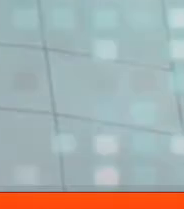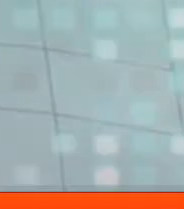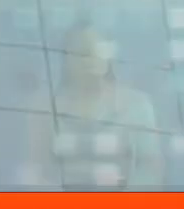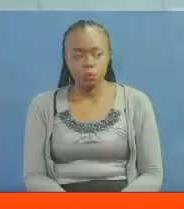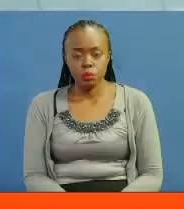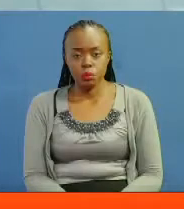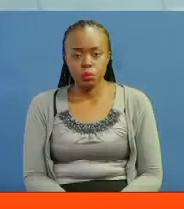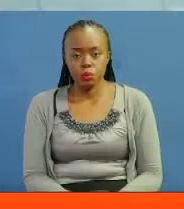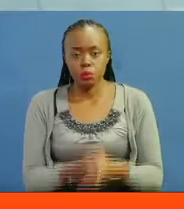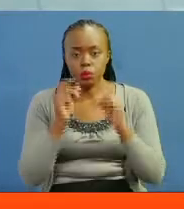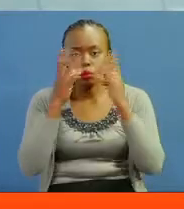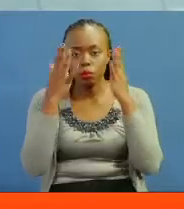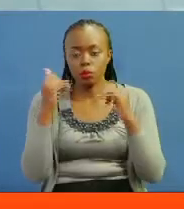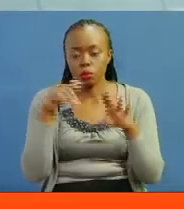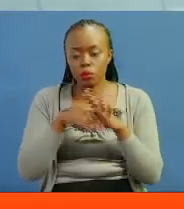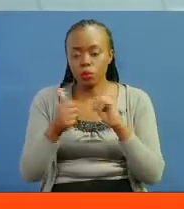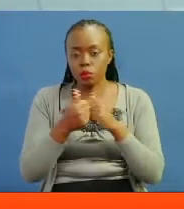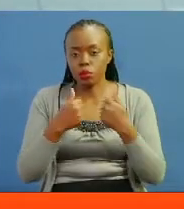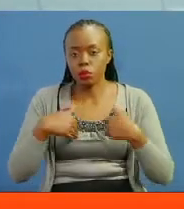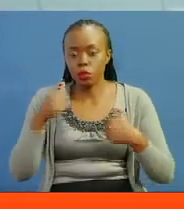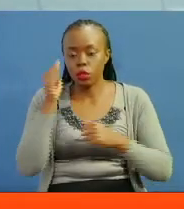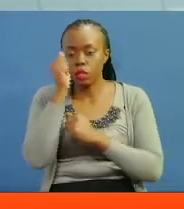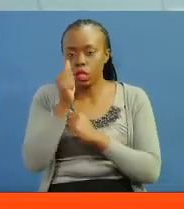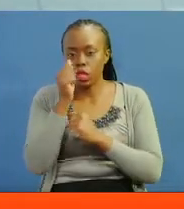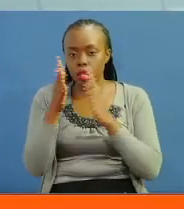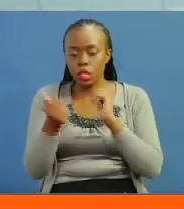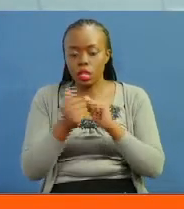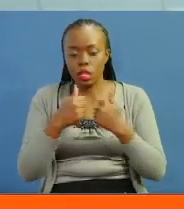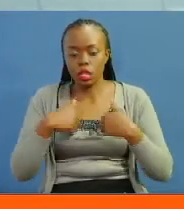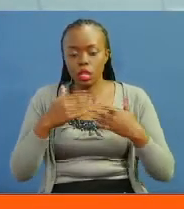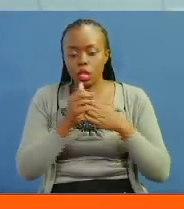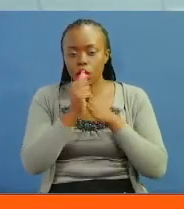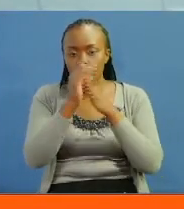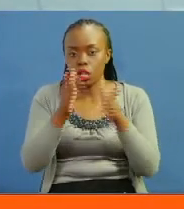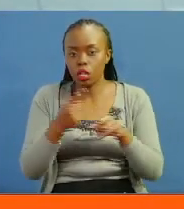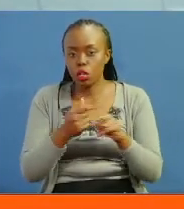Na sasa tuingie katika ulingo wa siasa ambapo viongozi wa muungano wa One Kenya Alliance